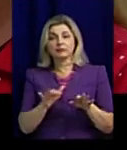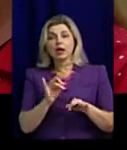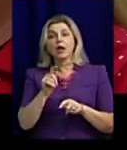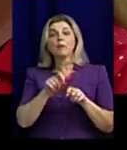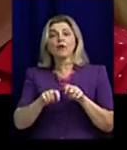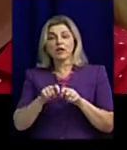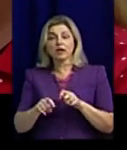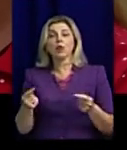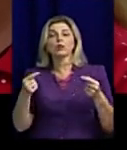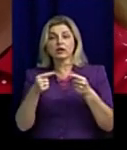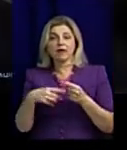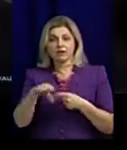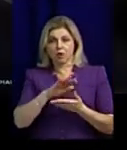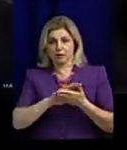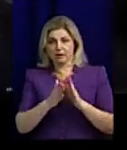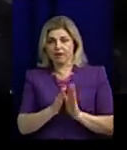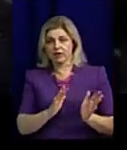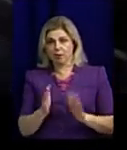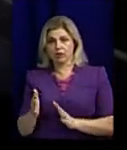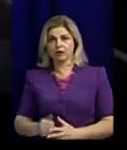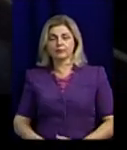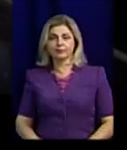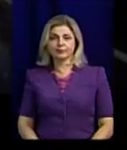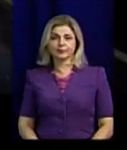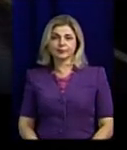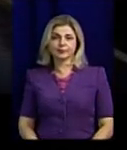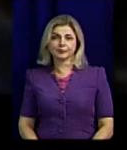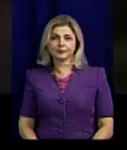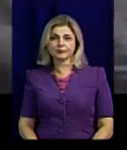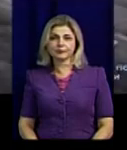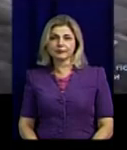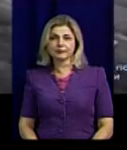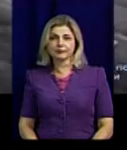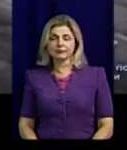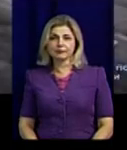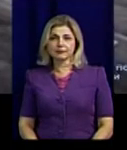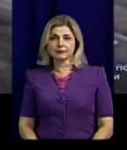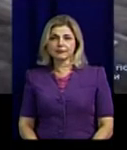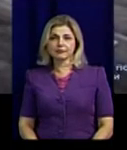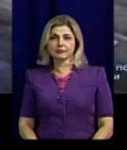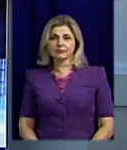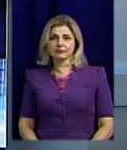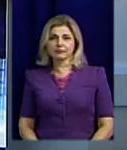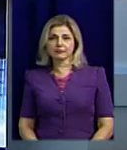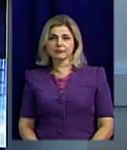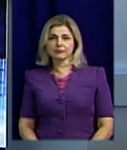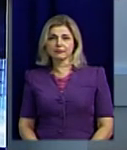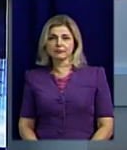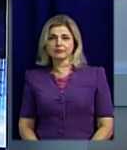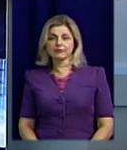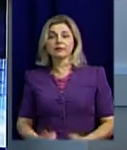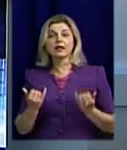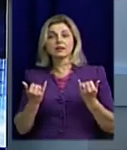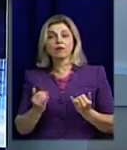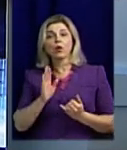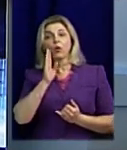встановлюються всі обставини події. Світлана Кльосова, Юлія Кускова, Андрій Завротній, телевізійні новини Миколаївщини.